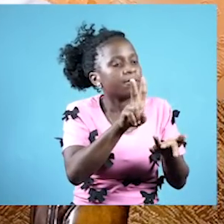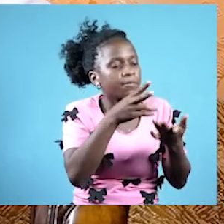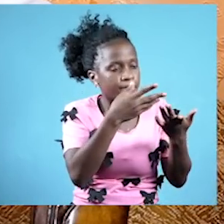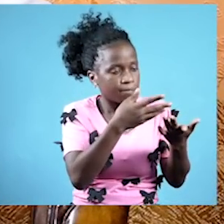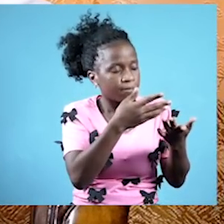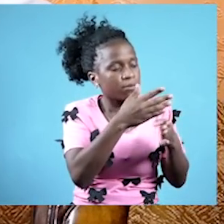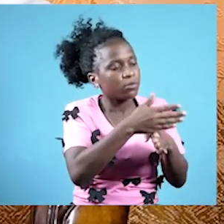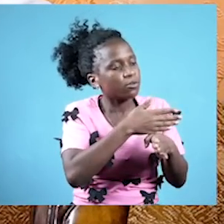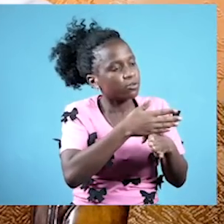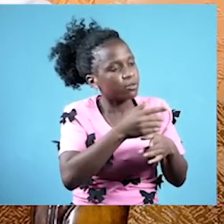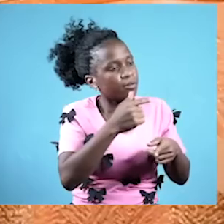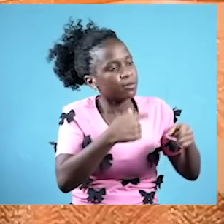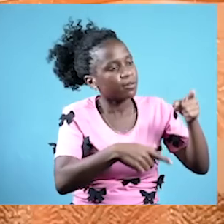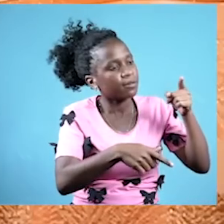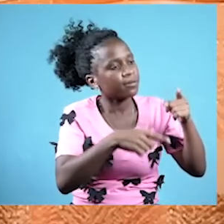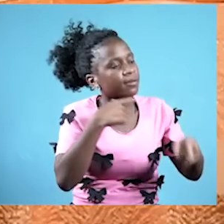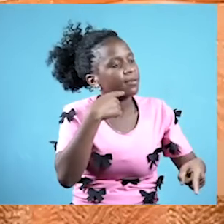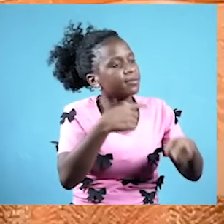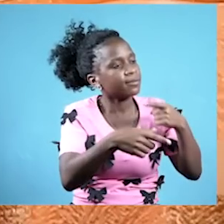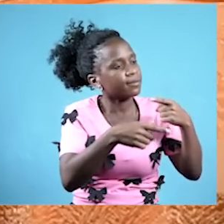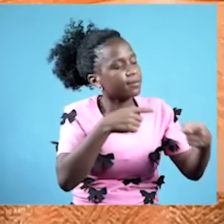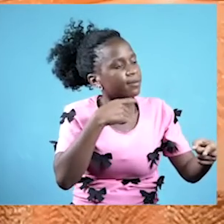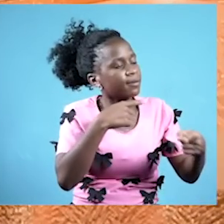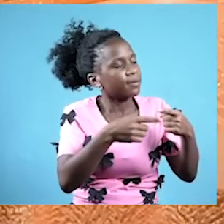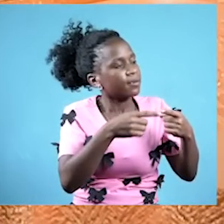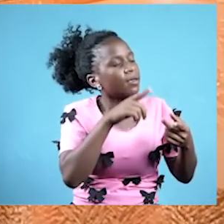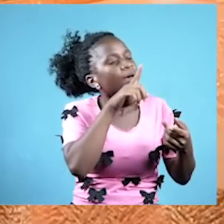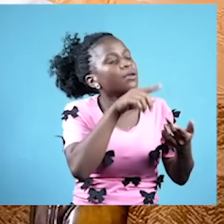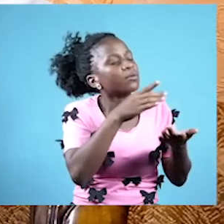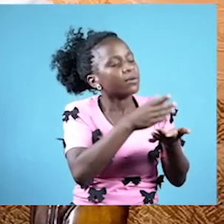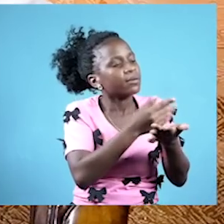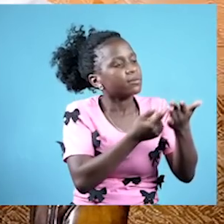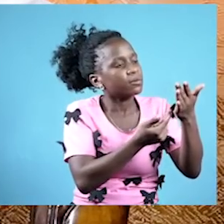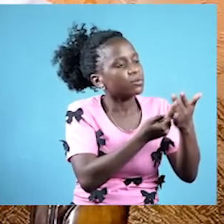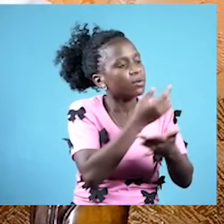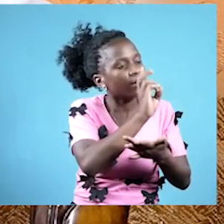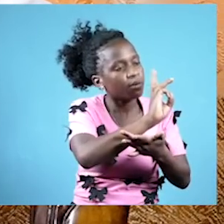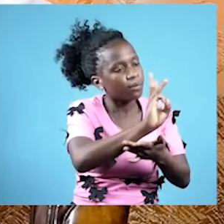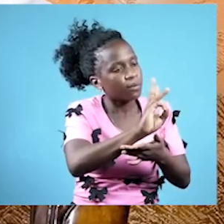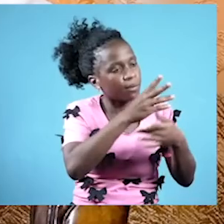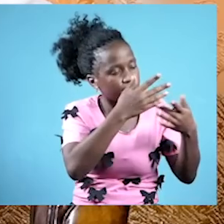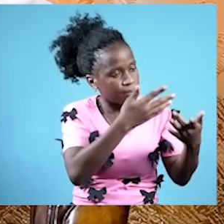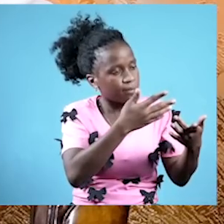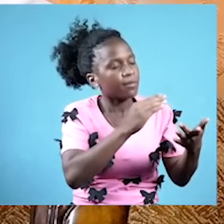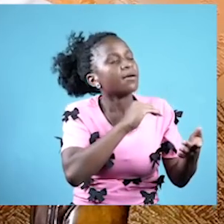Mimi sijui kwa sababu na ikuwa baada ya mwaka mmoja. Ile kesi ilianza tarehe